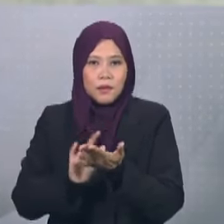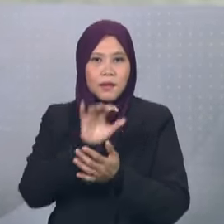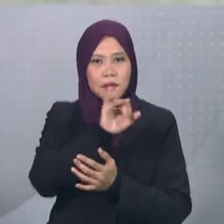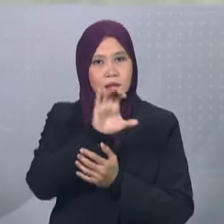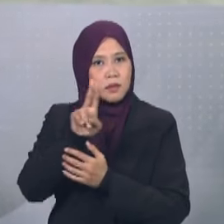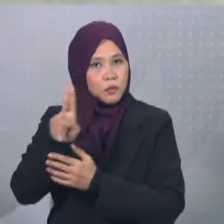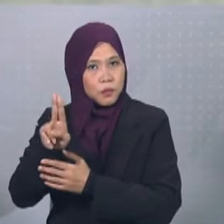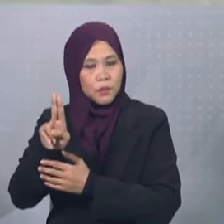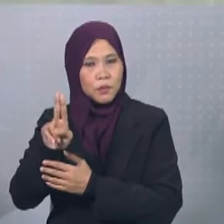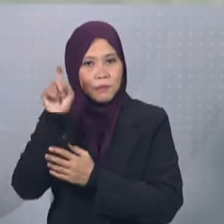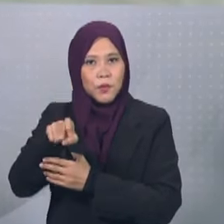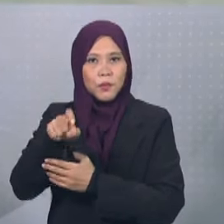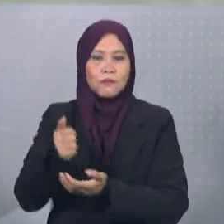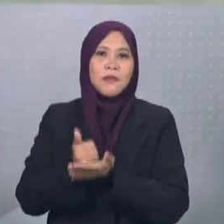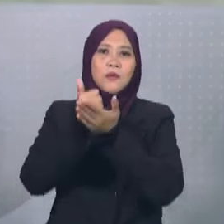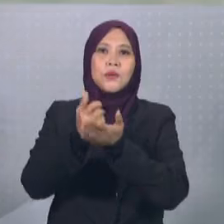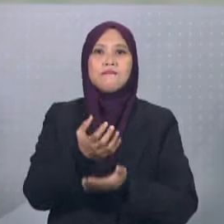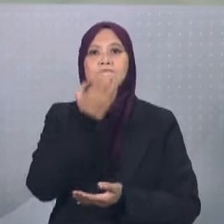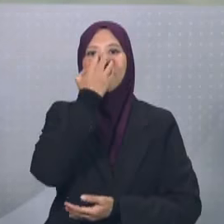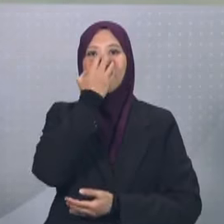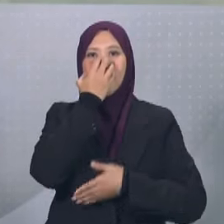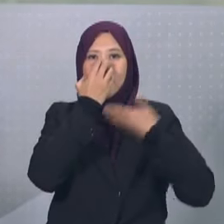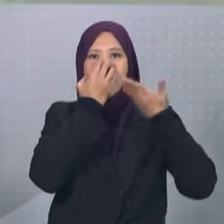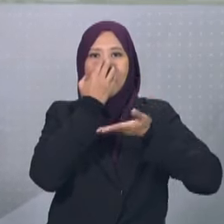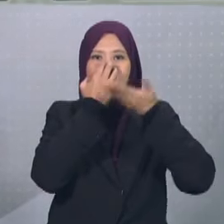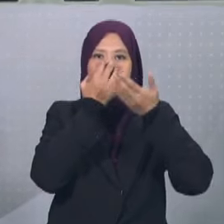rapi ICU memerlukan bantuan pernafasan.